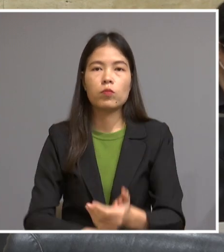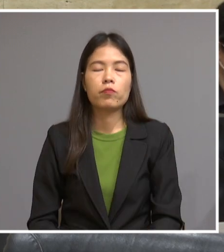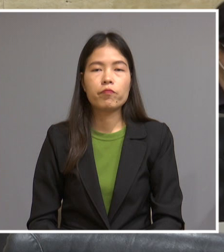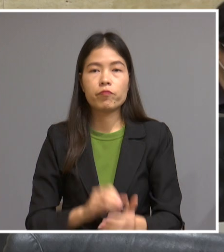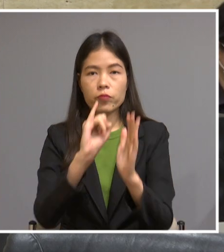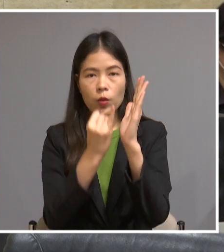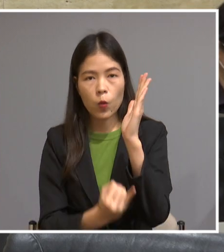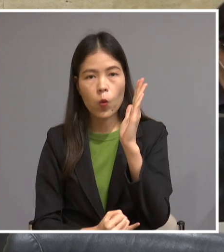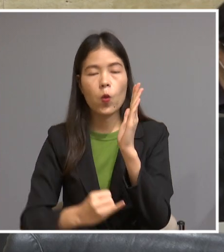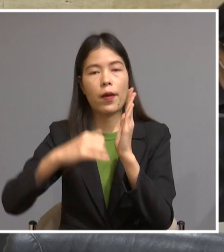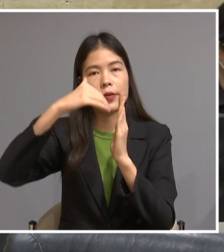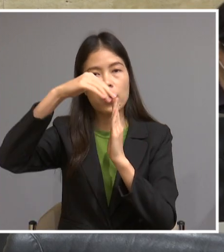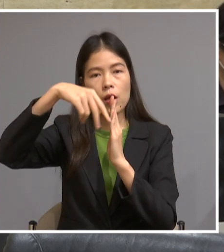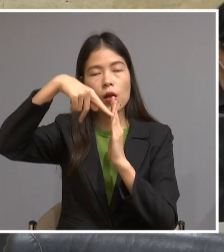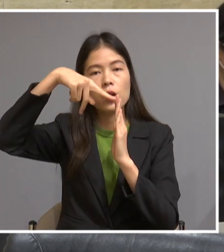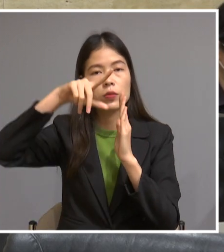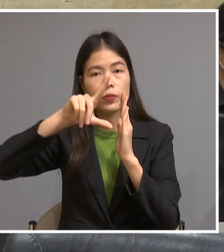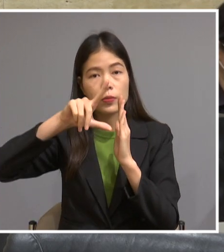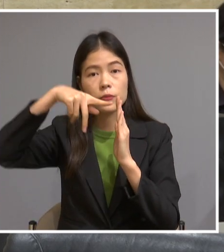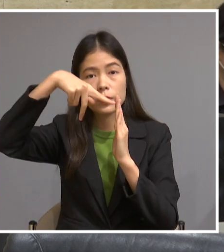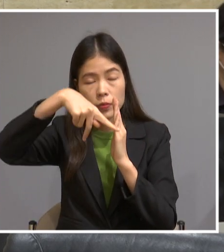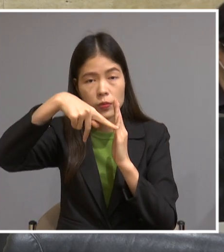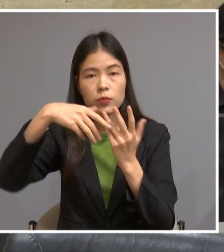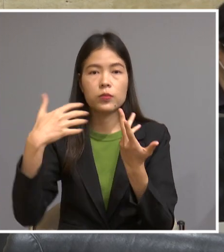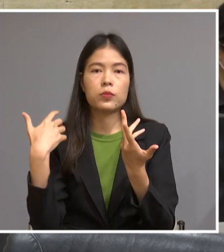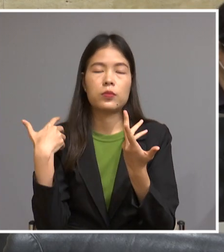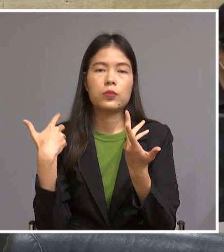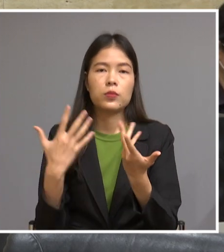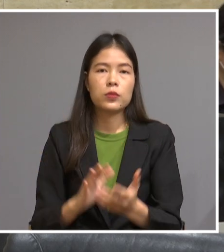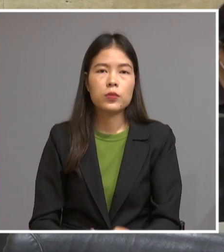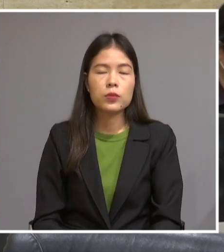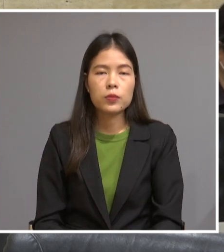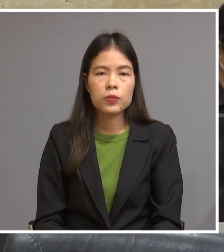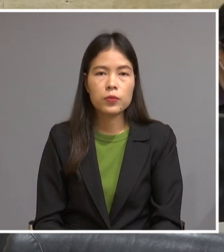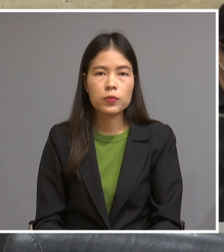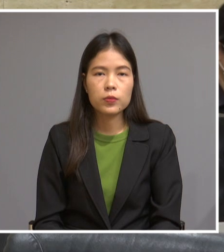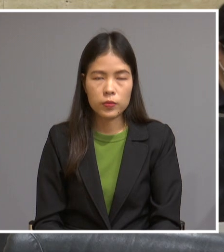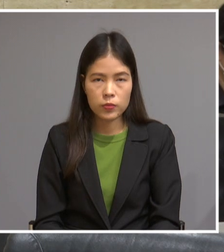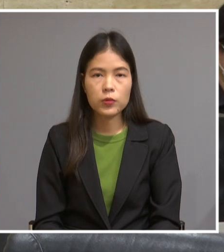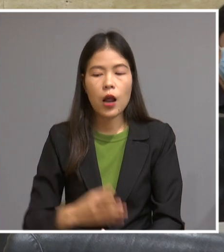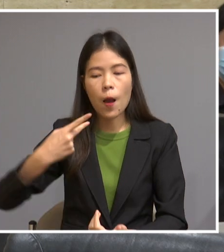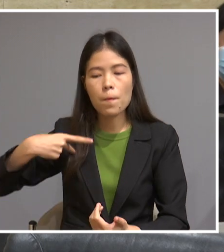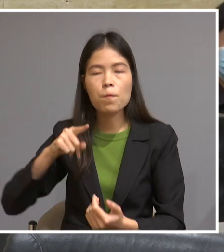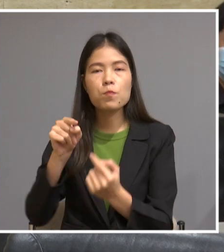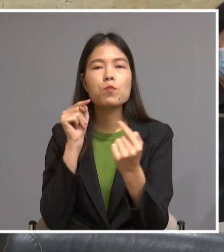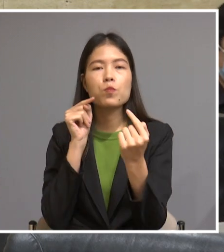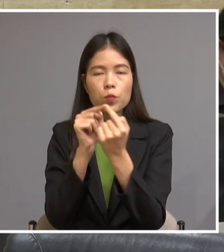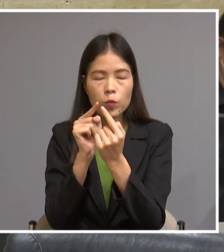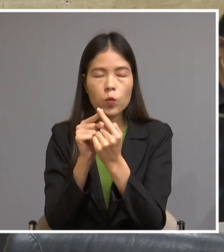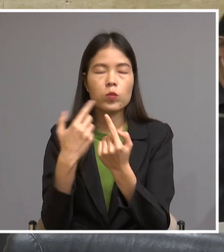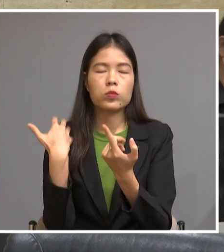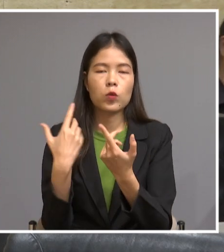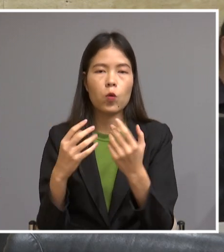พูนนะครับกจะได้อะไรสงกับโครงการขนาดใหญ่แบบนี้ด้วยนะครับผมถามท่านรถมีตีเรื่องน